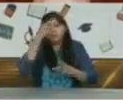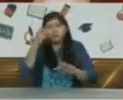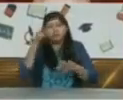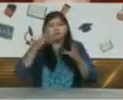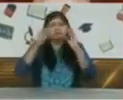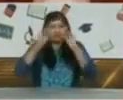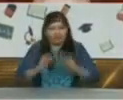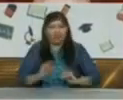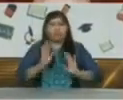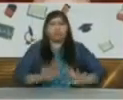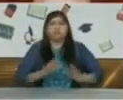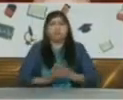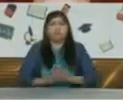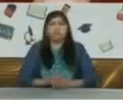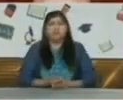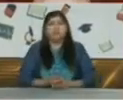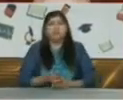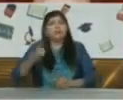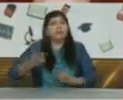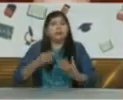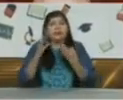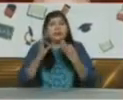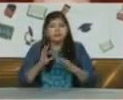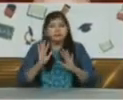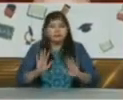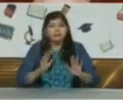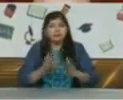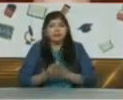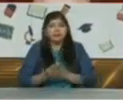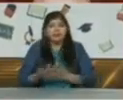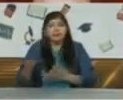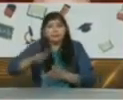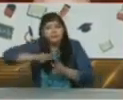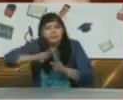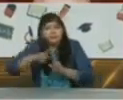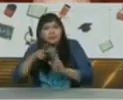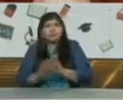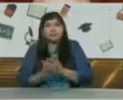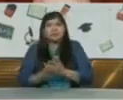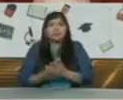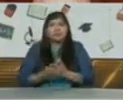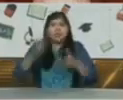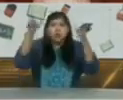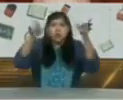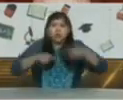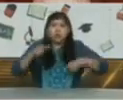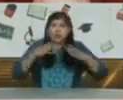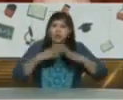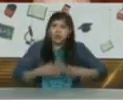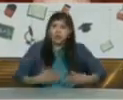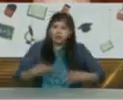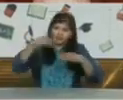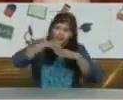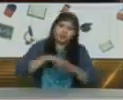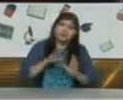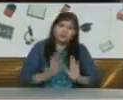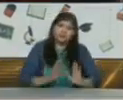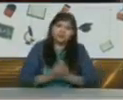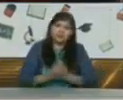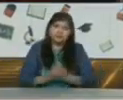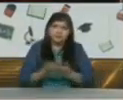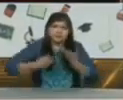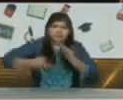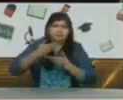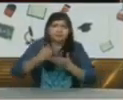भी कम होती। लेकिन अच्छा है, अब ये बदलाव लोगों ने अपने जीवन में शामिल कर लिया है, और